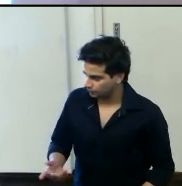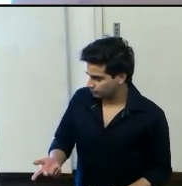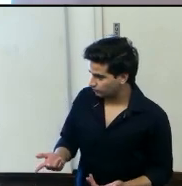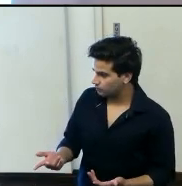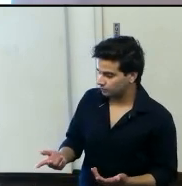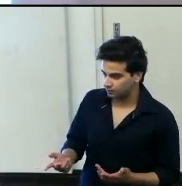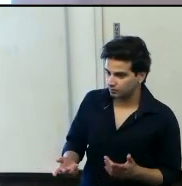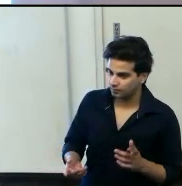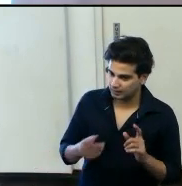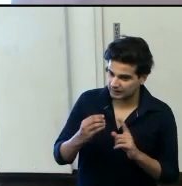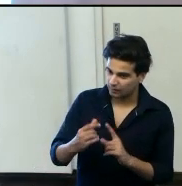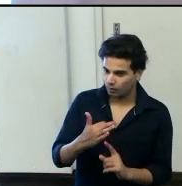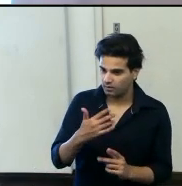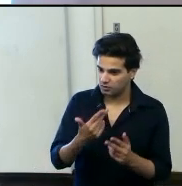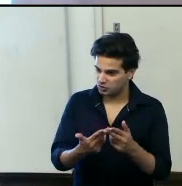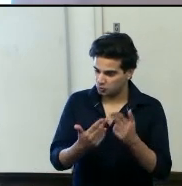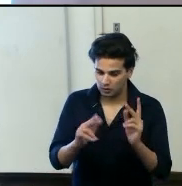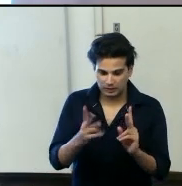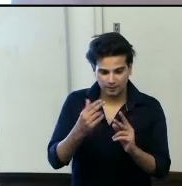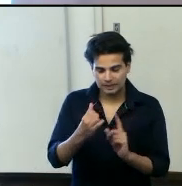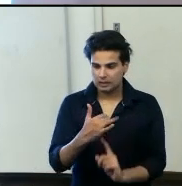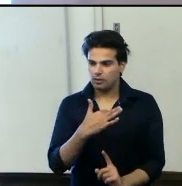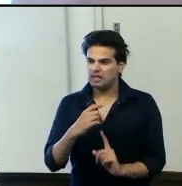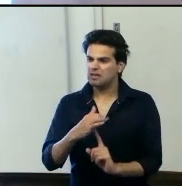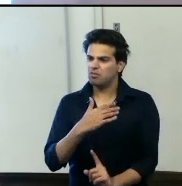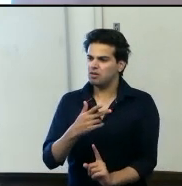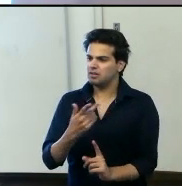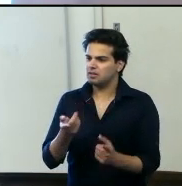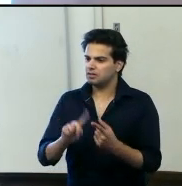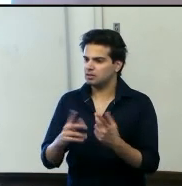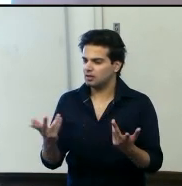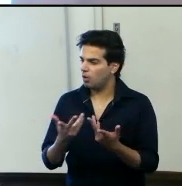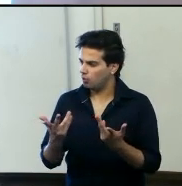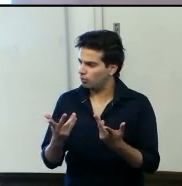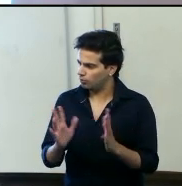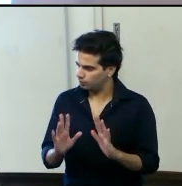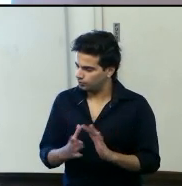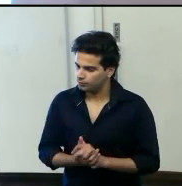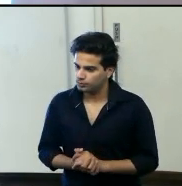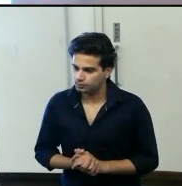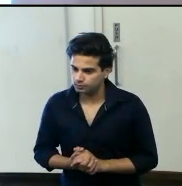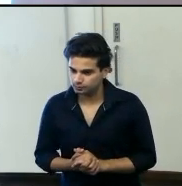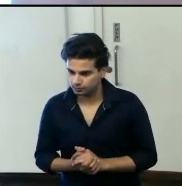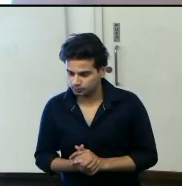these influences, how do these influences happen? And